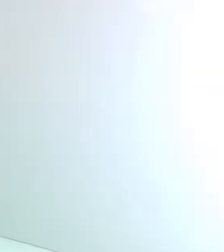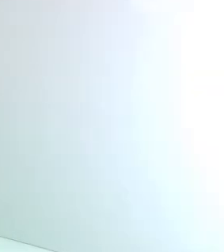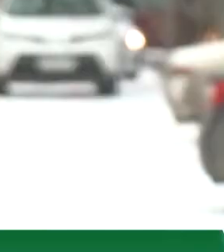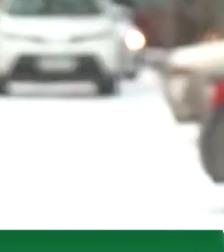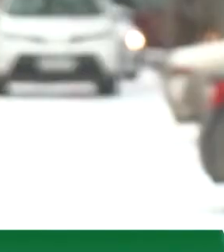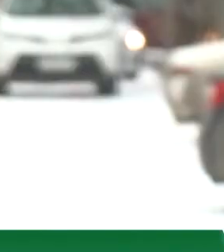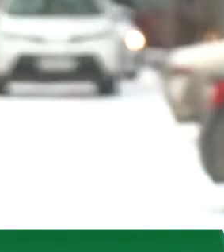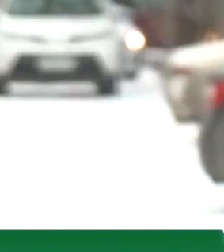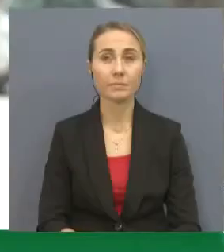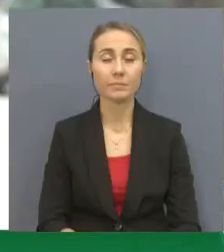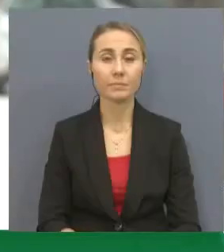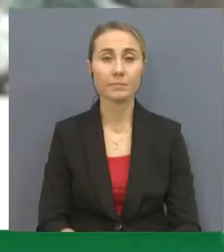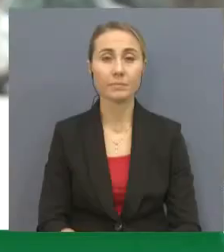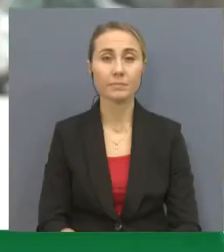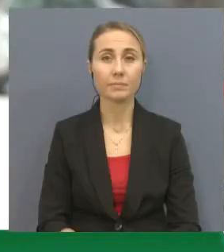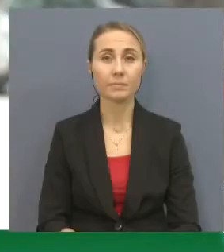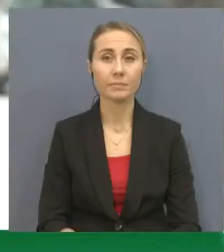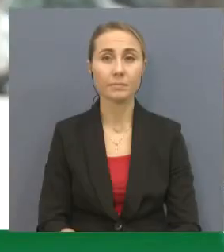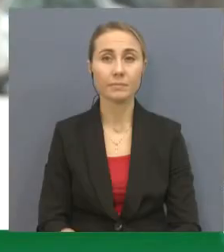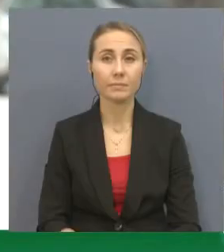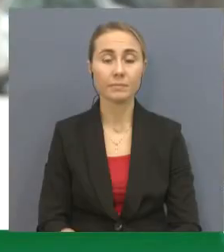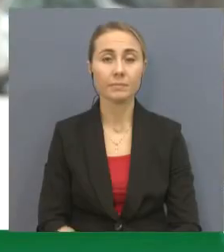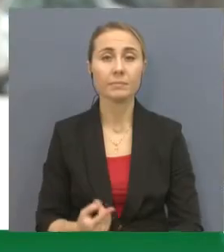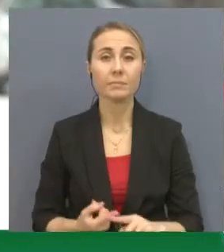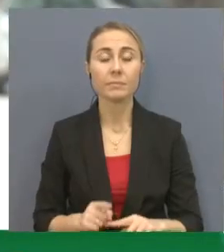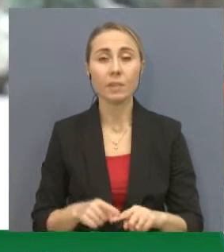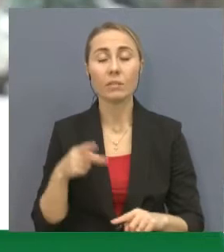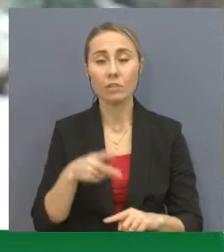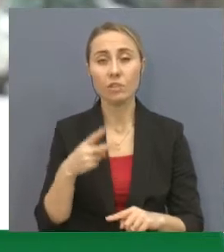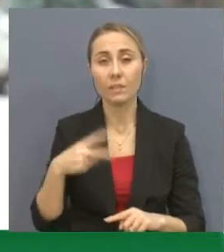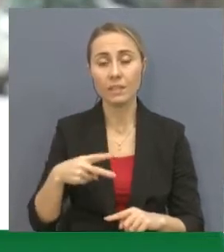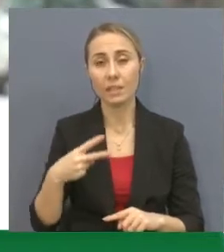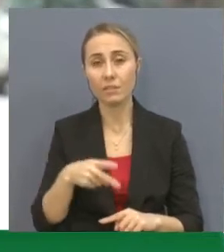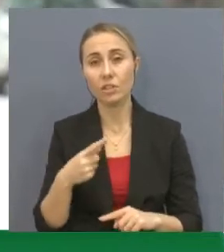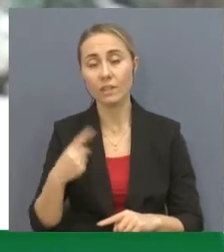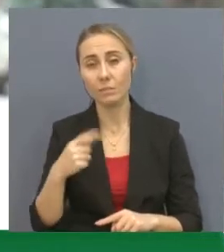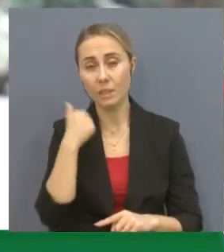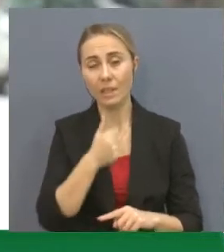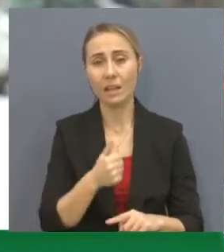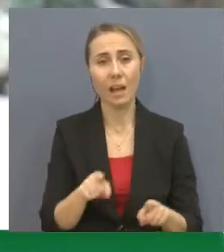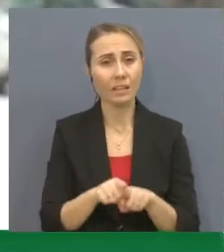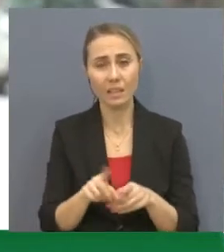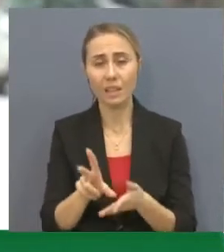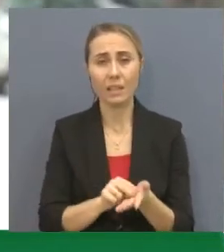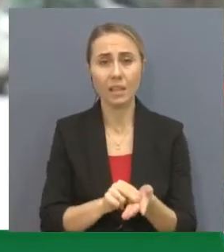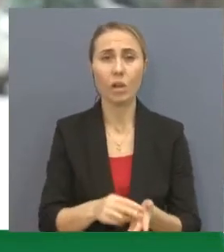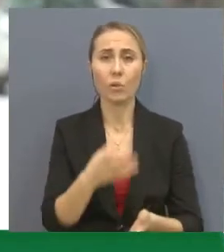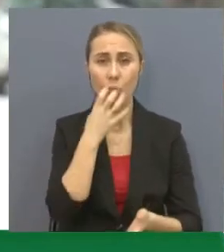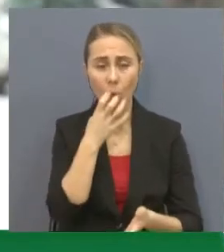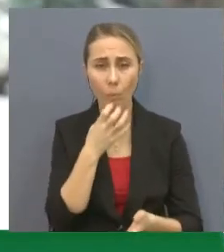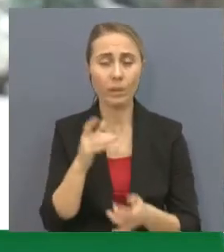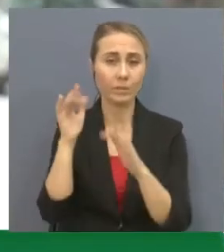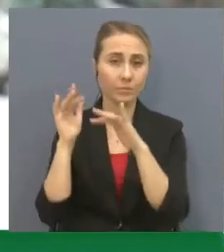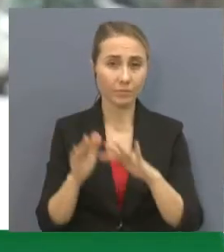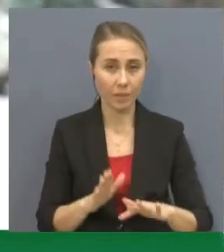дима . . 21 года ожидается по сценарию всему прошлого года то есть теплые богатые на осадки